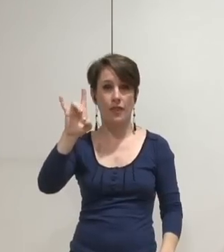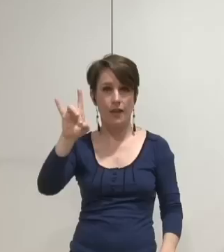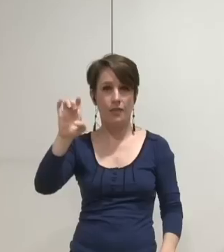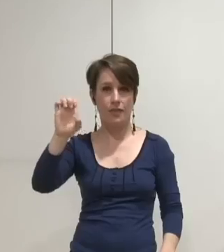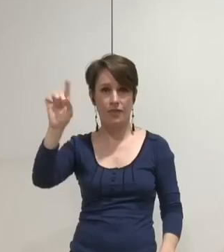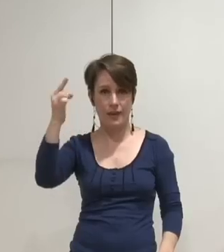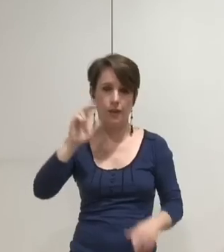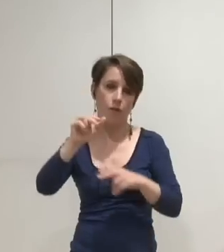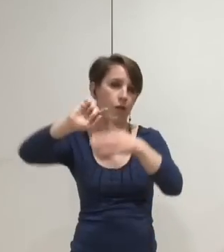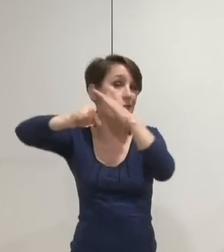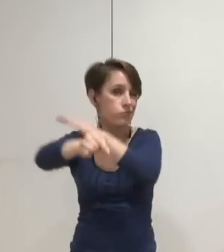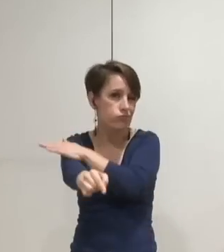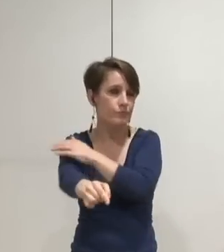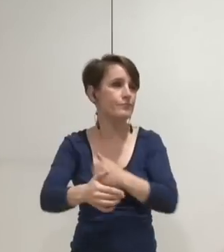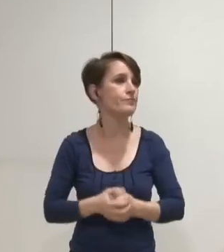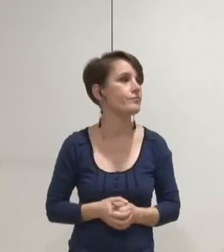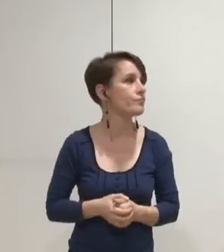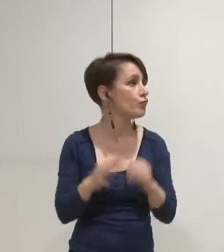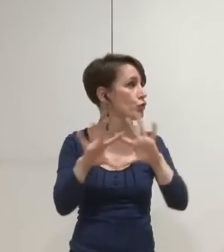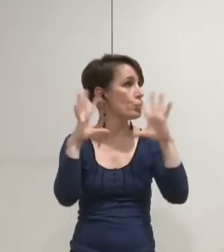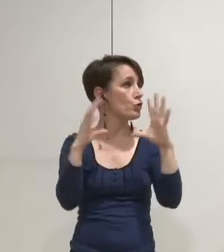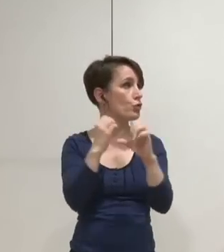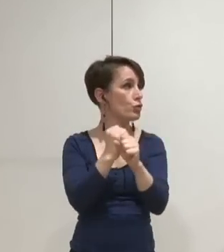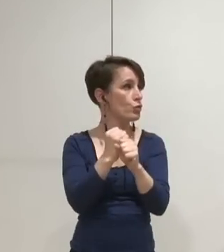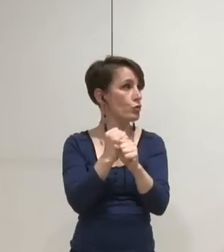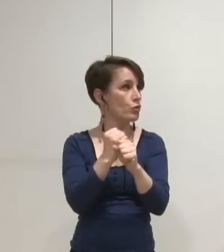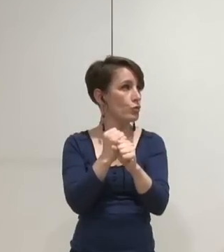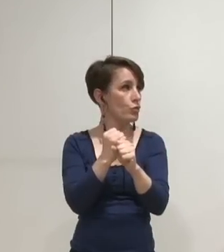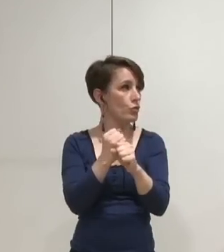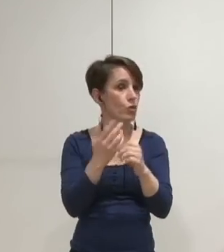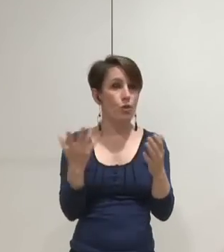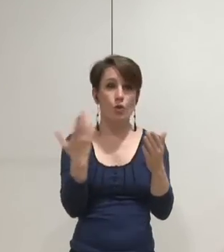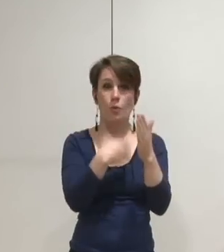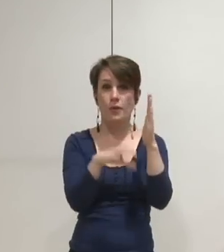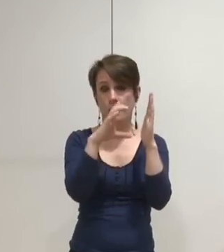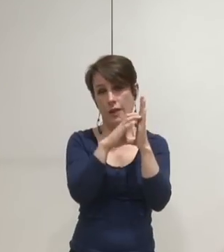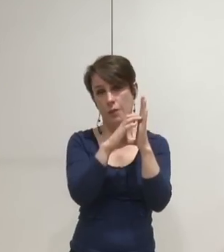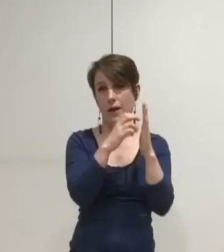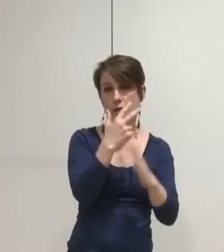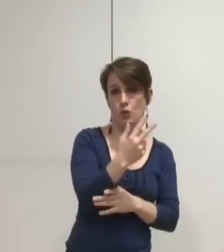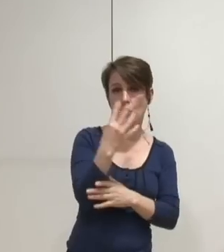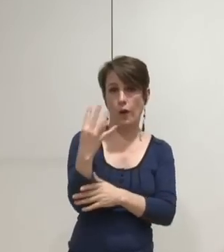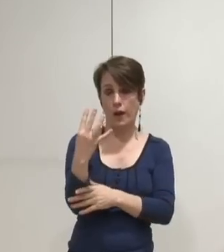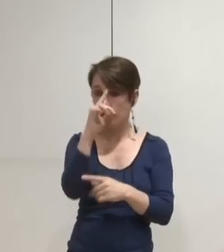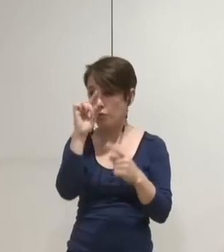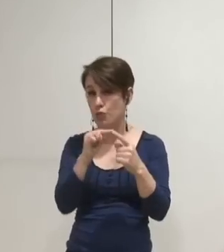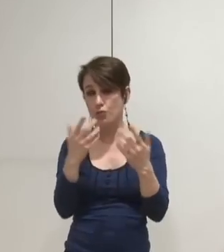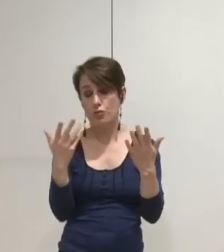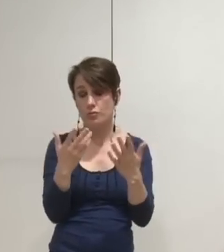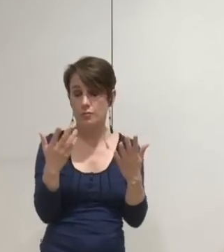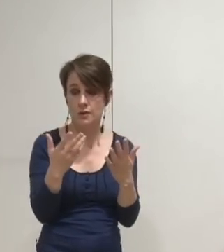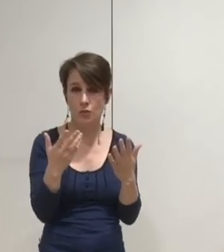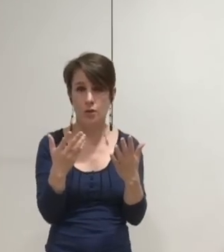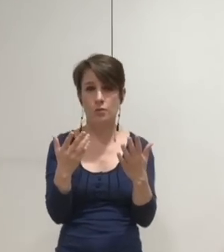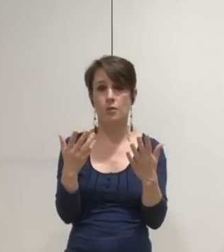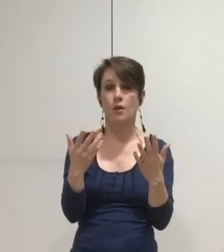détails grosso modo c'est libération sont donc là pour valider la programmation financière qui permettent